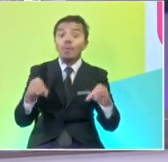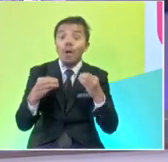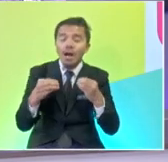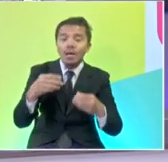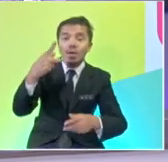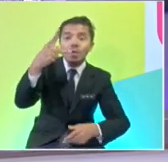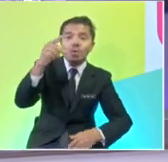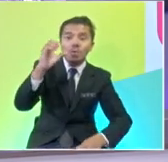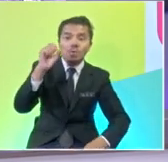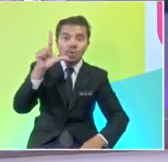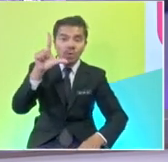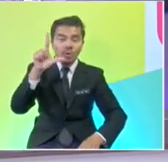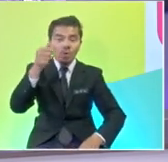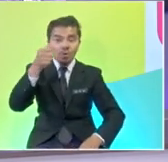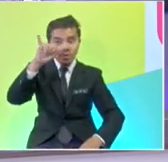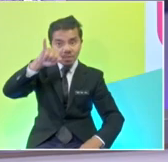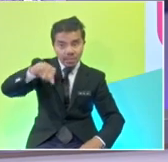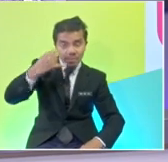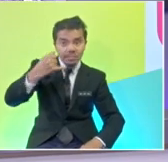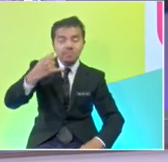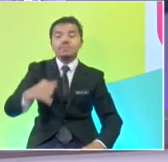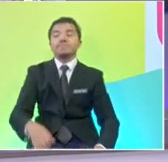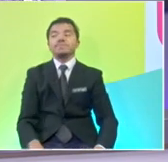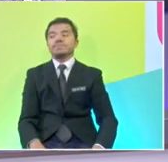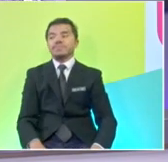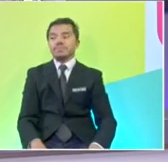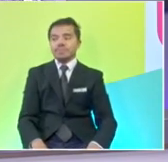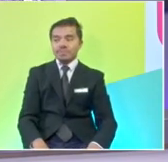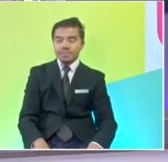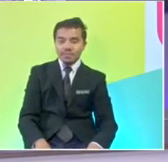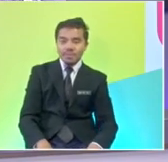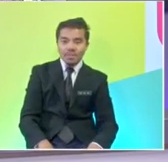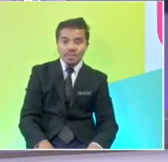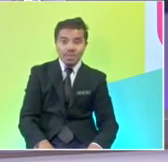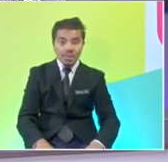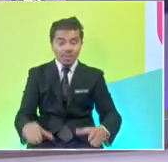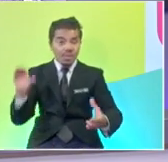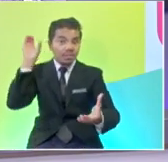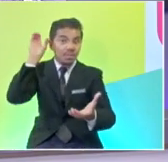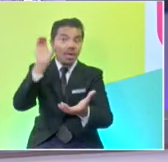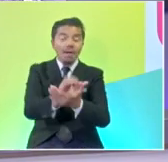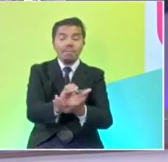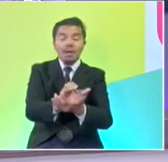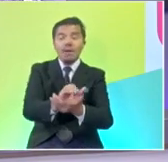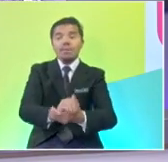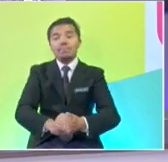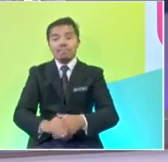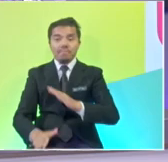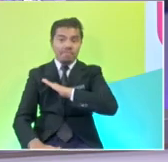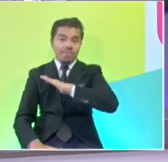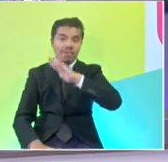adalah gambar pelangi kemudian kita perlukan kertas berwarna-warni